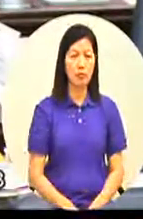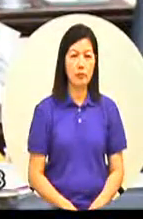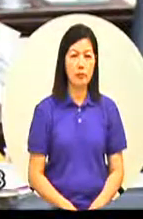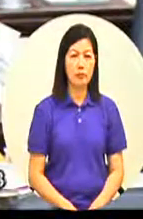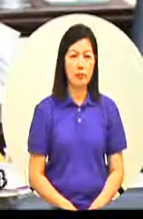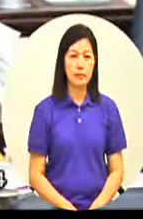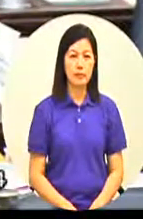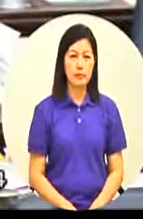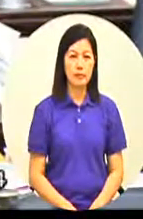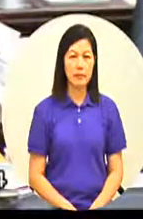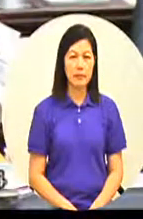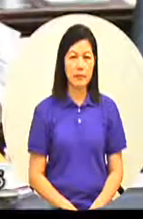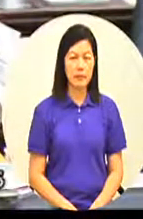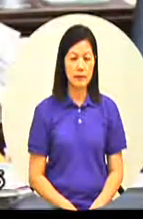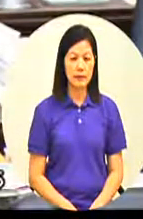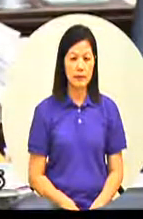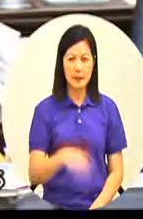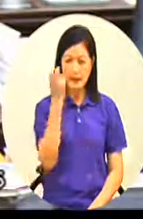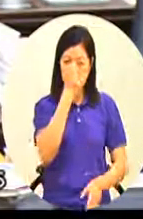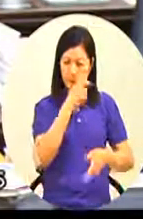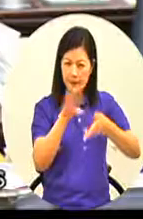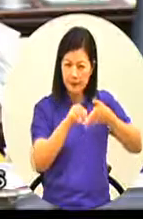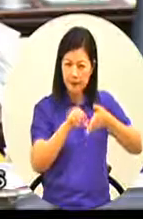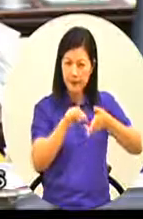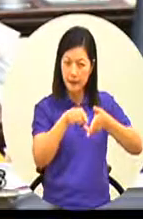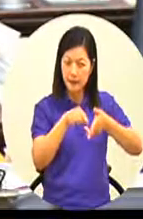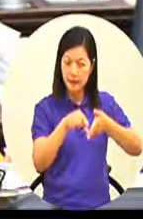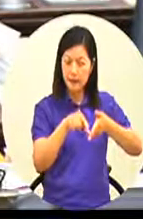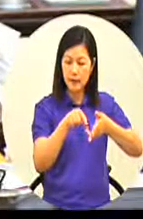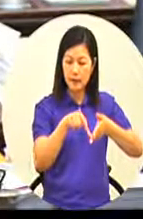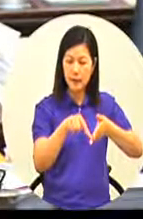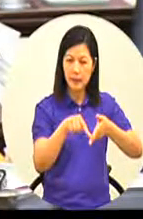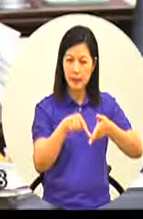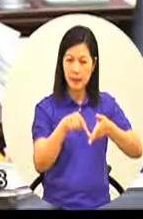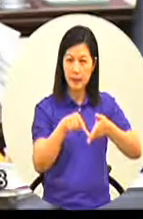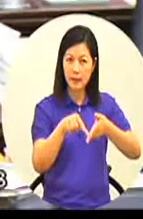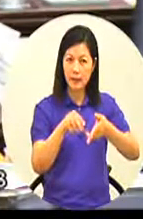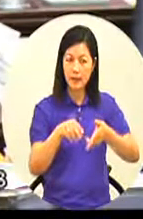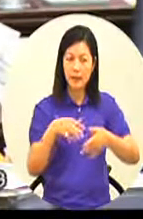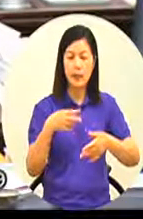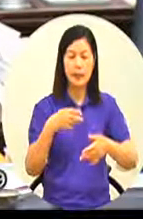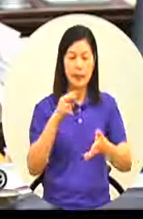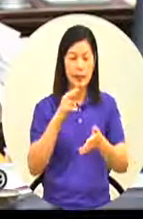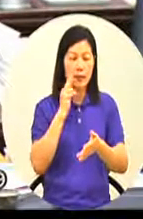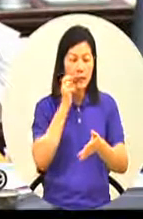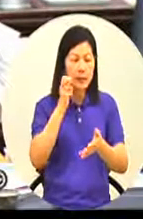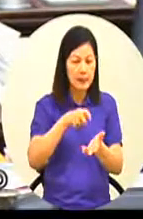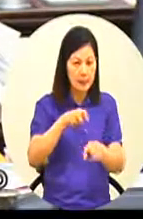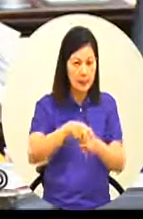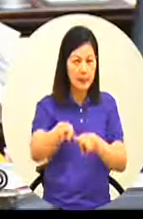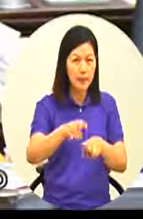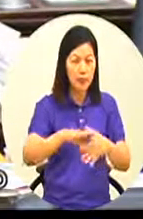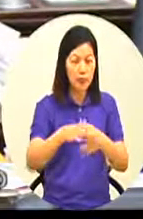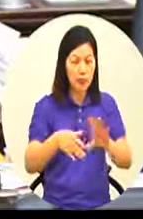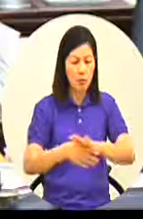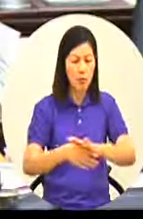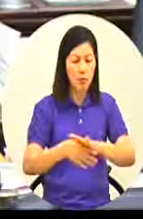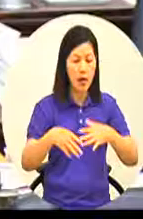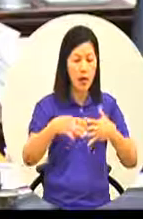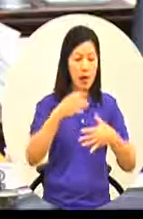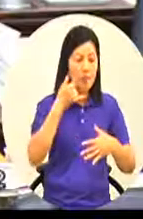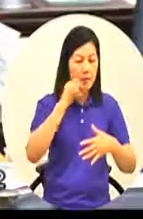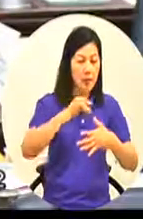是比如说监视器的普查的健检，那铁道文化园区应该要来办亲子活动。鼓山